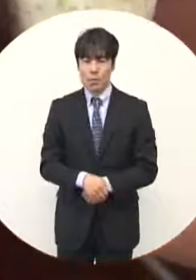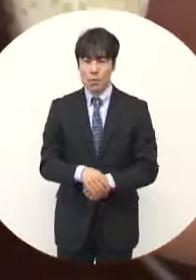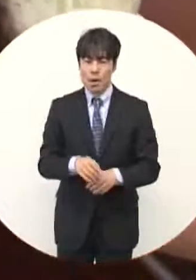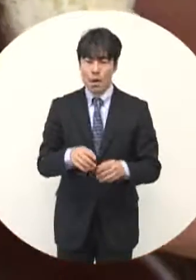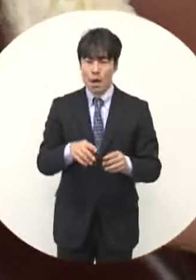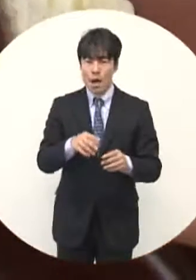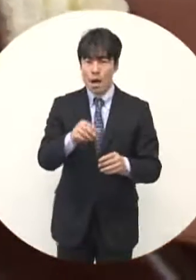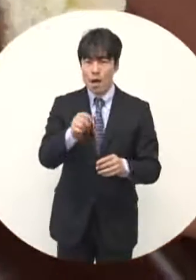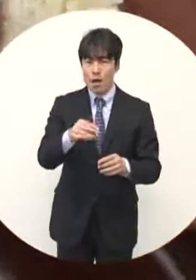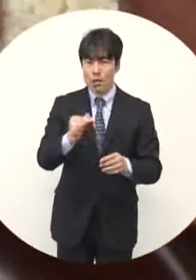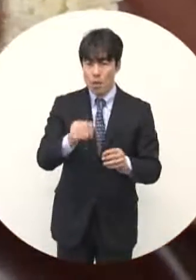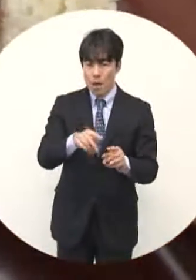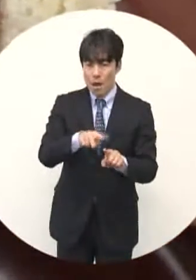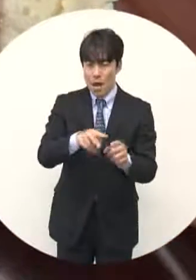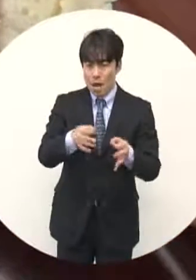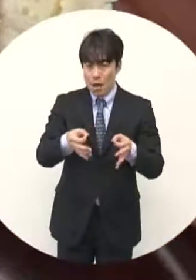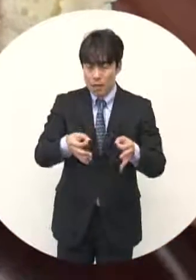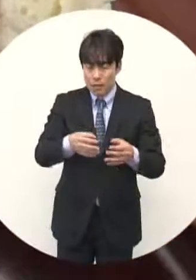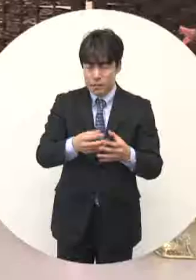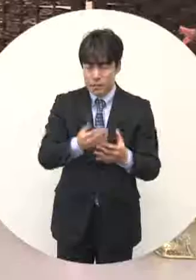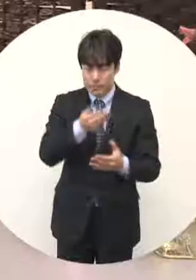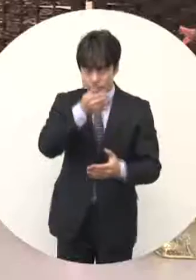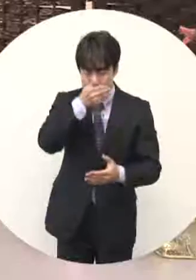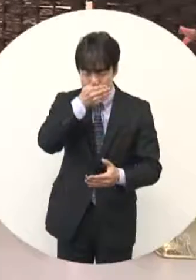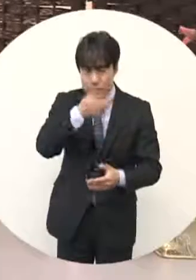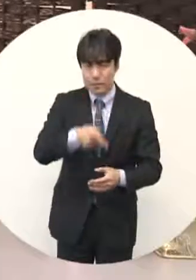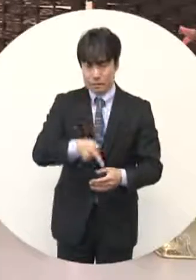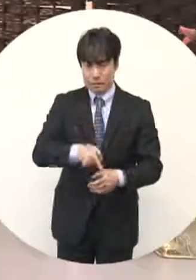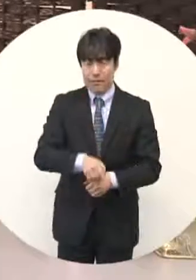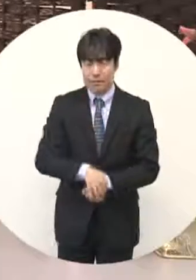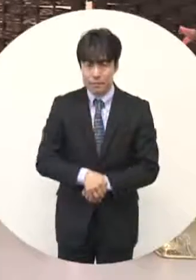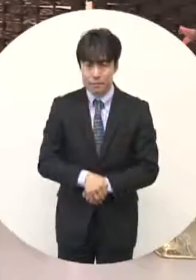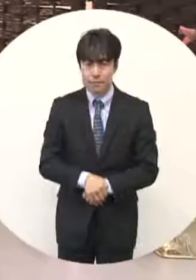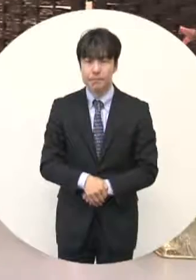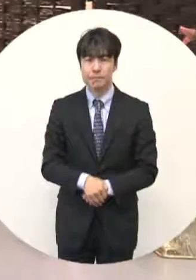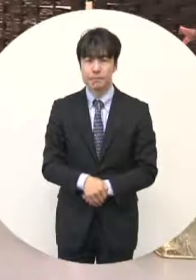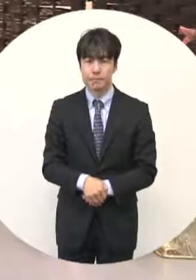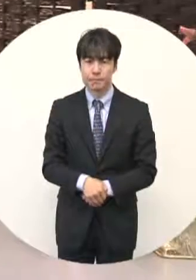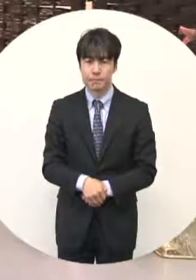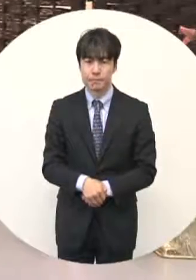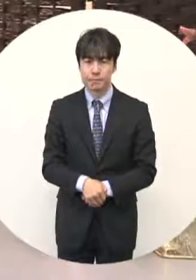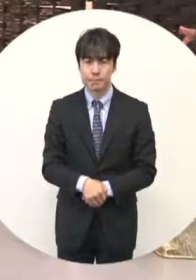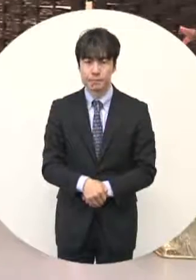んこがぎっしり入ってますね。いただきます。美味しそ